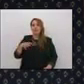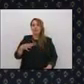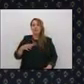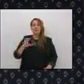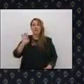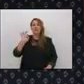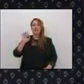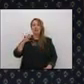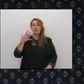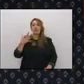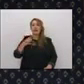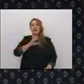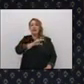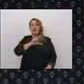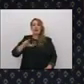20,954 محل.